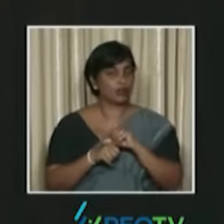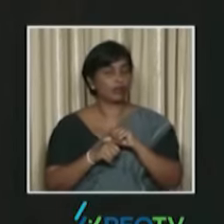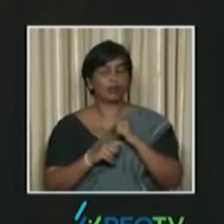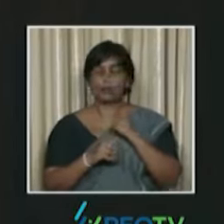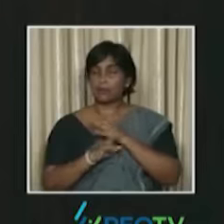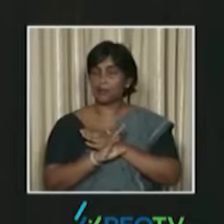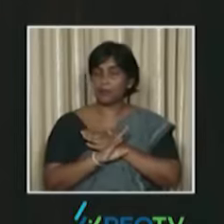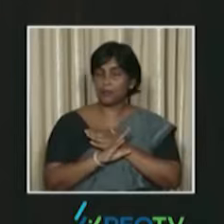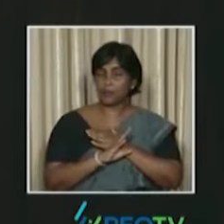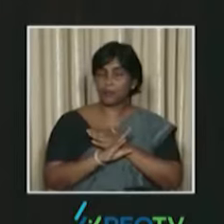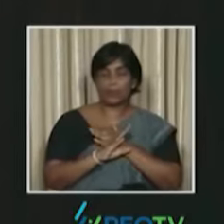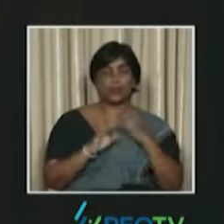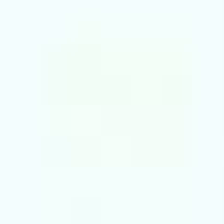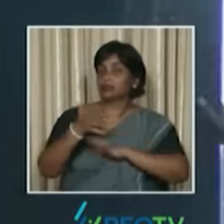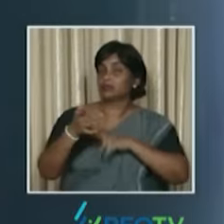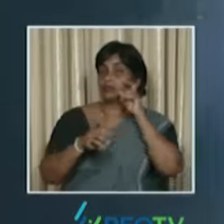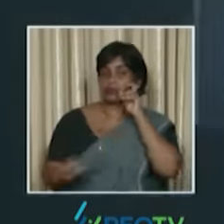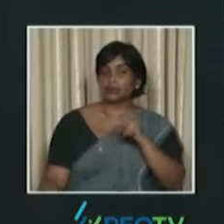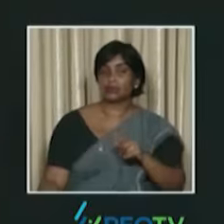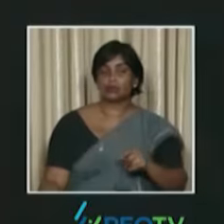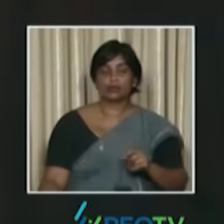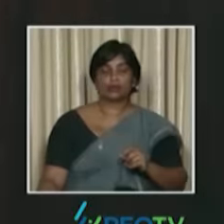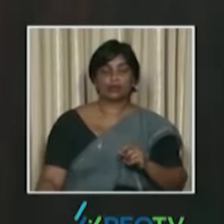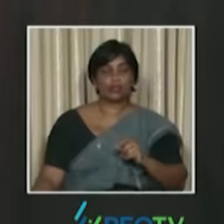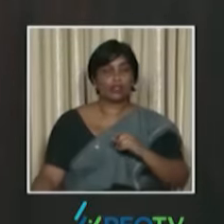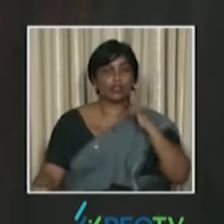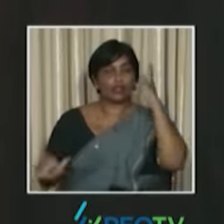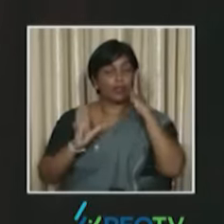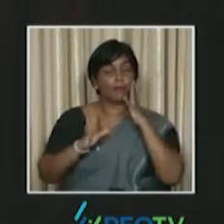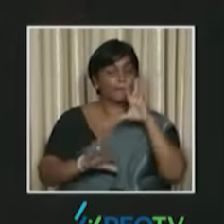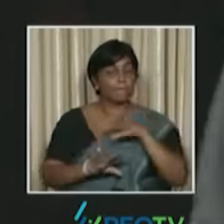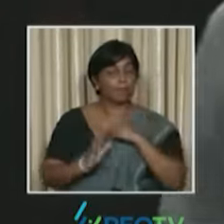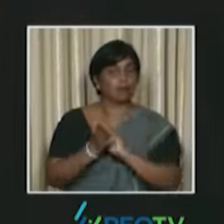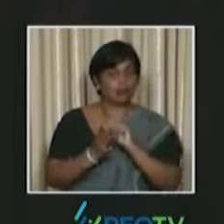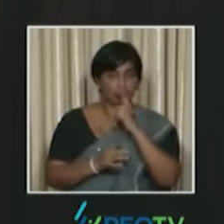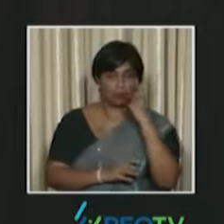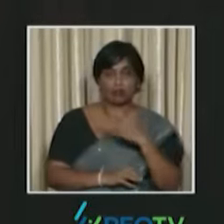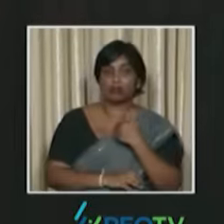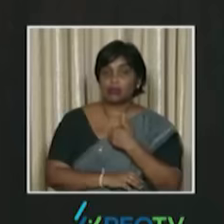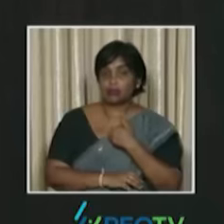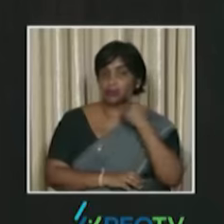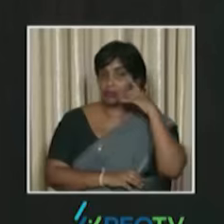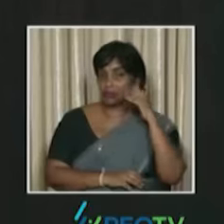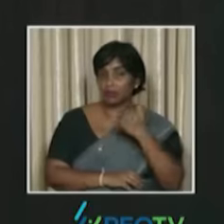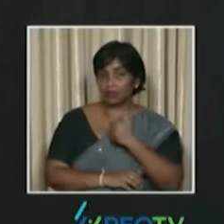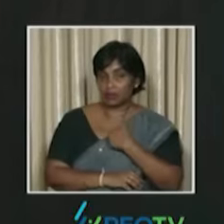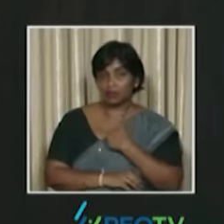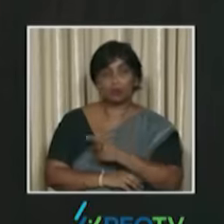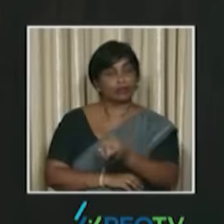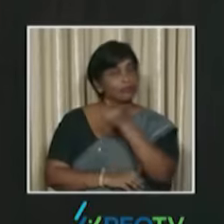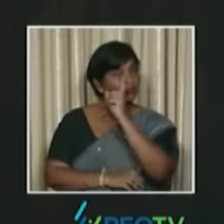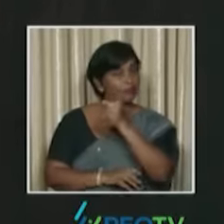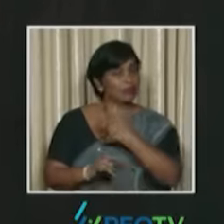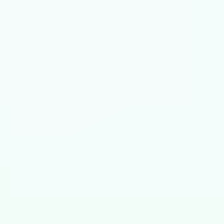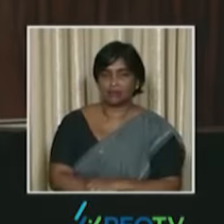මහා විශාල ප්‍රමාණයක වැඩ කරලා තියෙනවා ජාත්‍යන්තරේ පිළිගන්න පොත් 16ක් මම ලියලා තියෙනවා මතක තියාගන්න මම ඔබතුමාගේ දැනට